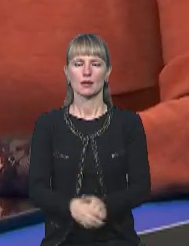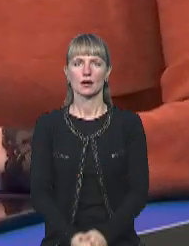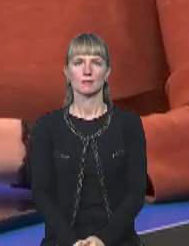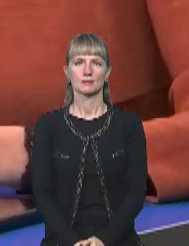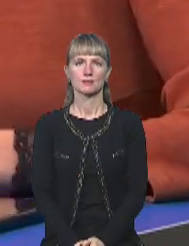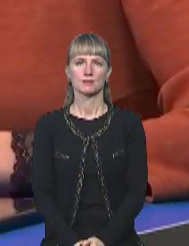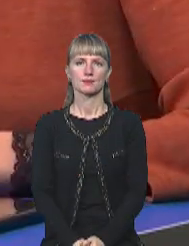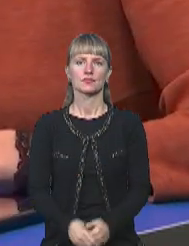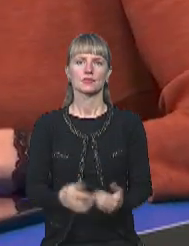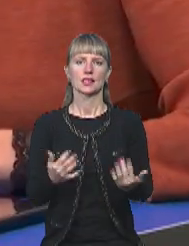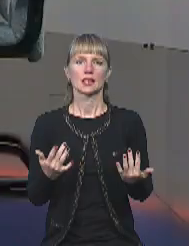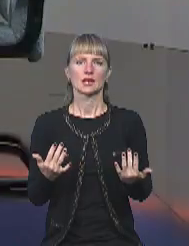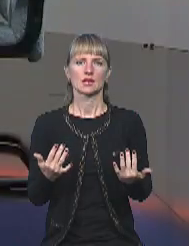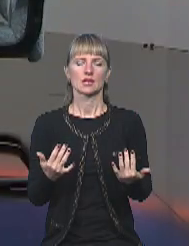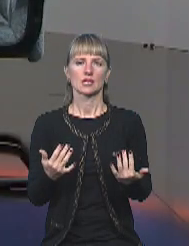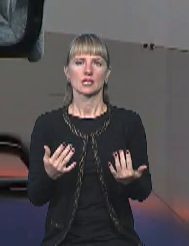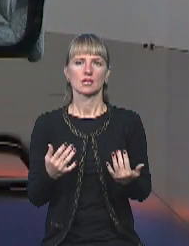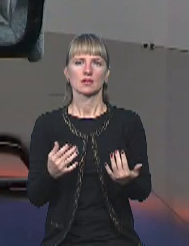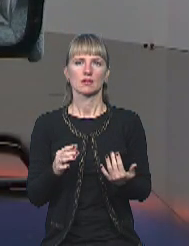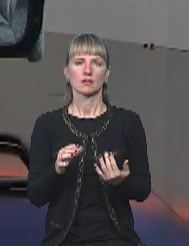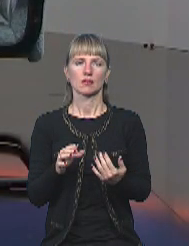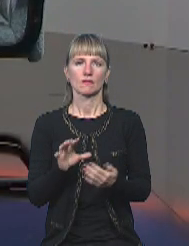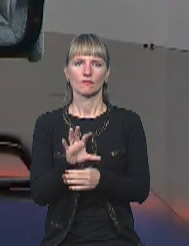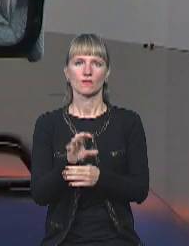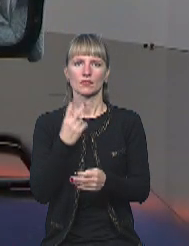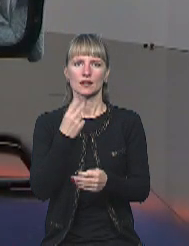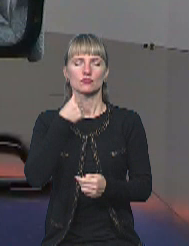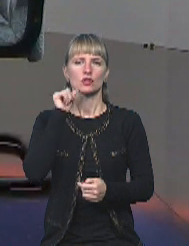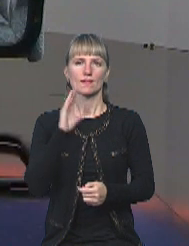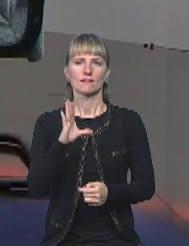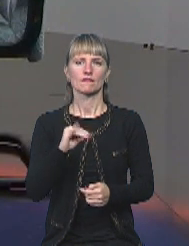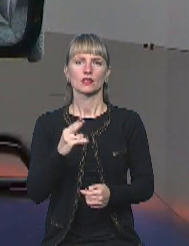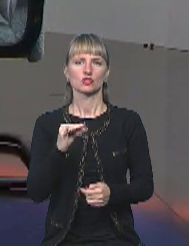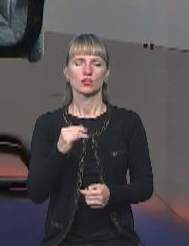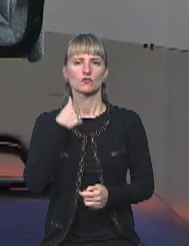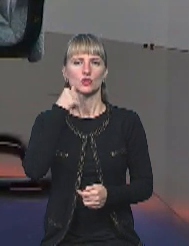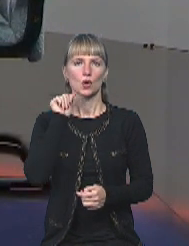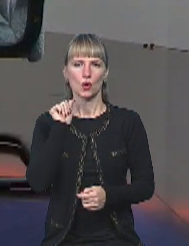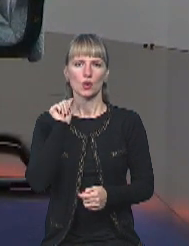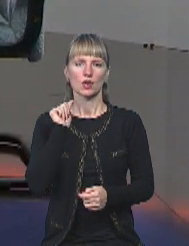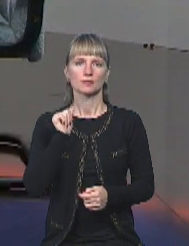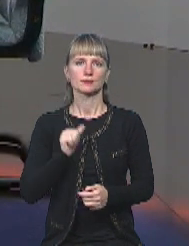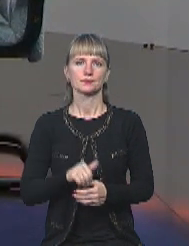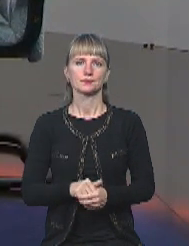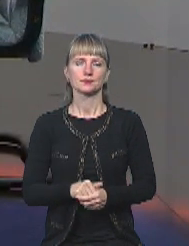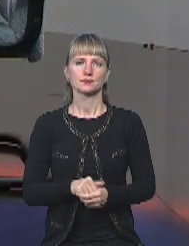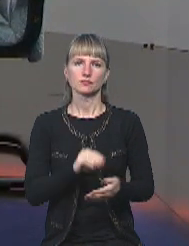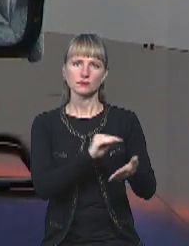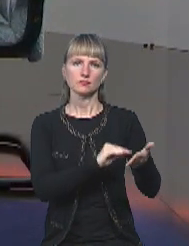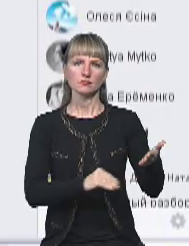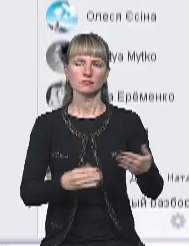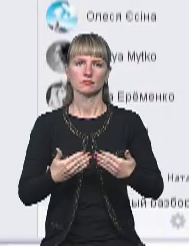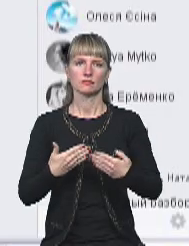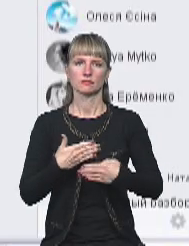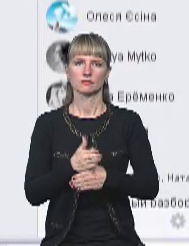небезпека. Кілька скрінів зараз переглянемо з учорашнього віче. Отже, вчора дані розходяться 600